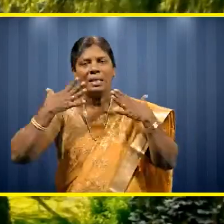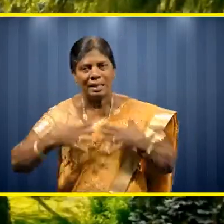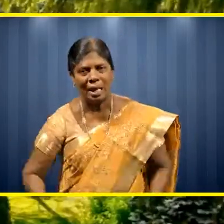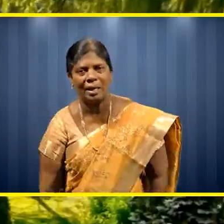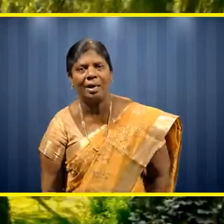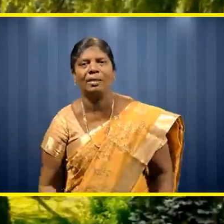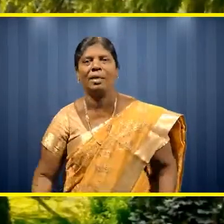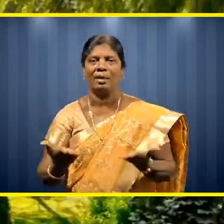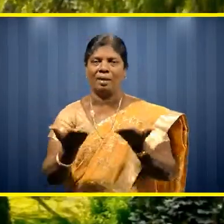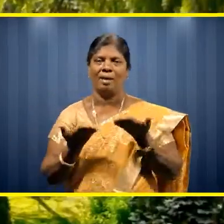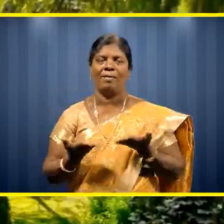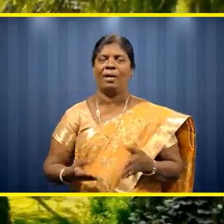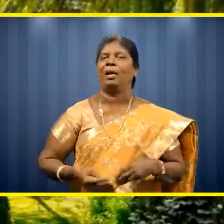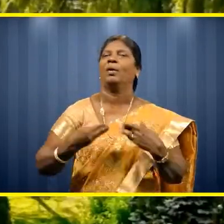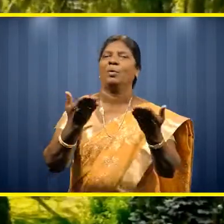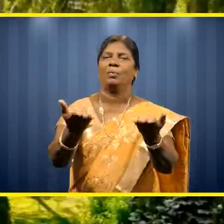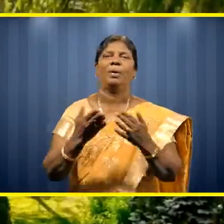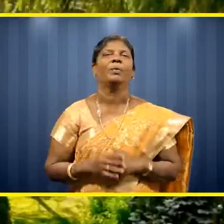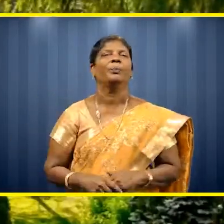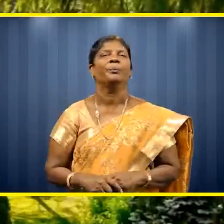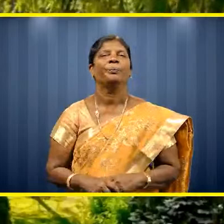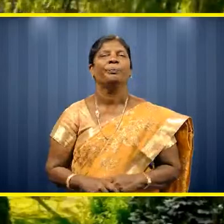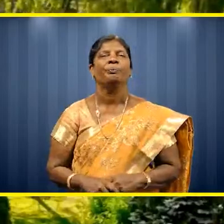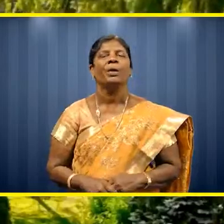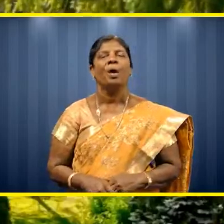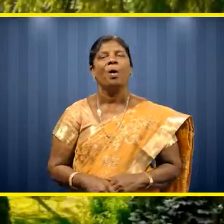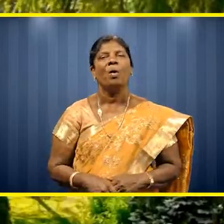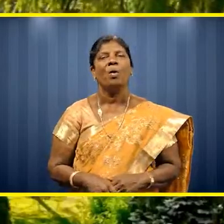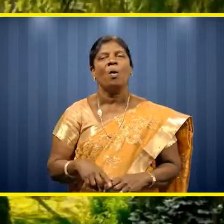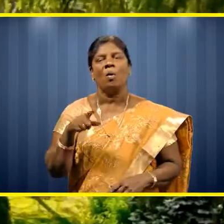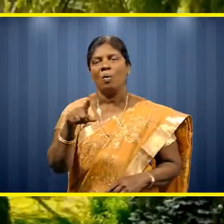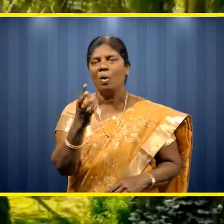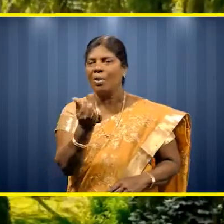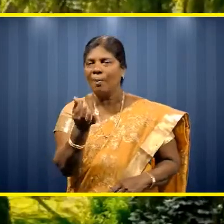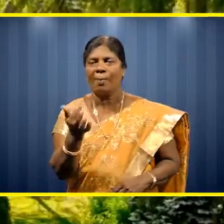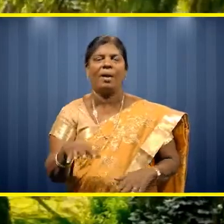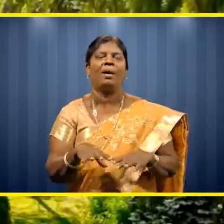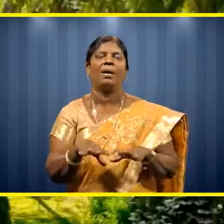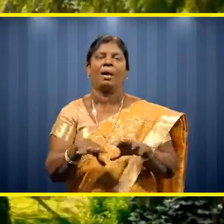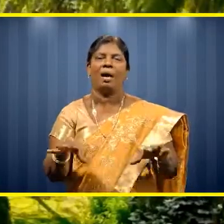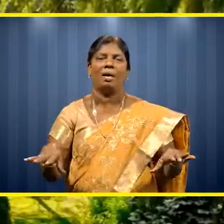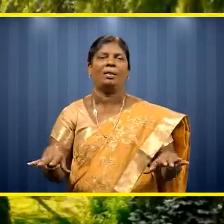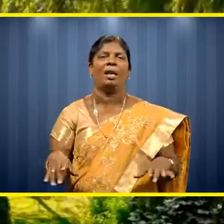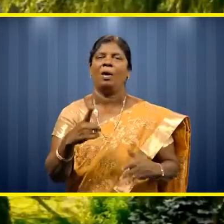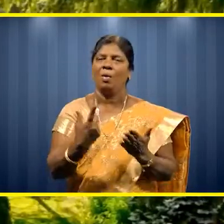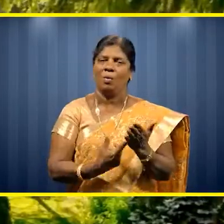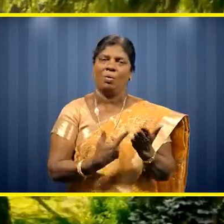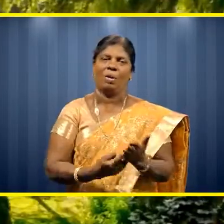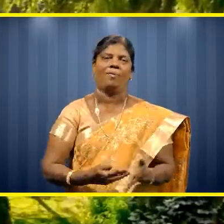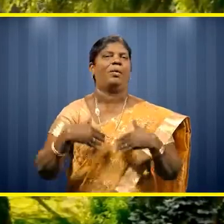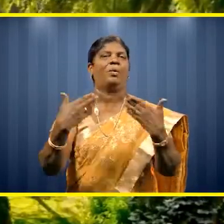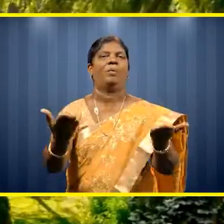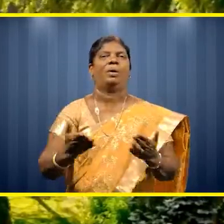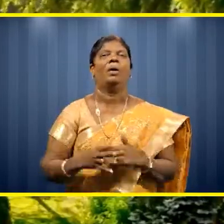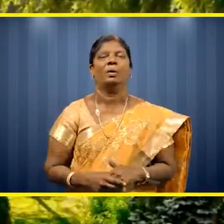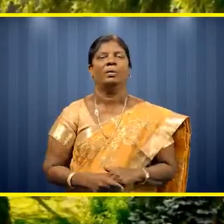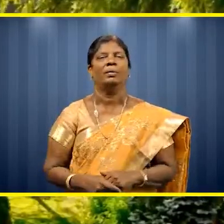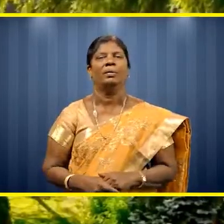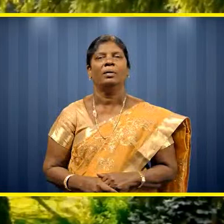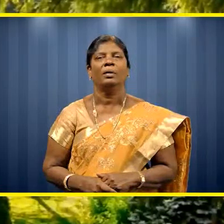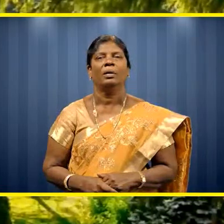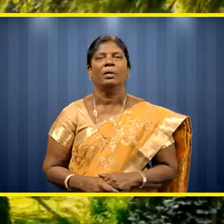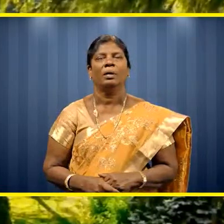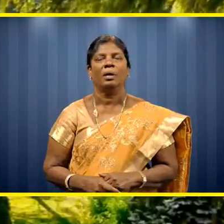தேவைகளை, சரீரத்தின் தேவைகளை சந்திப்பார். உங்களுடைய பொருளாதார தேவைகளிலே உங்களுக்கு உதவி